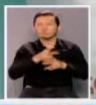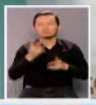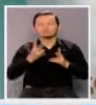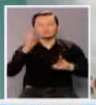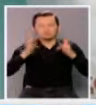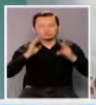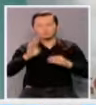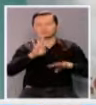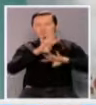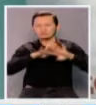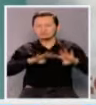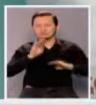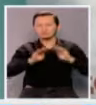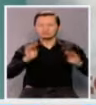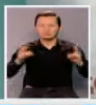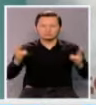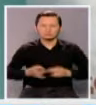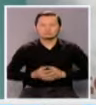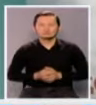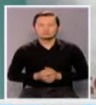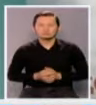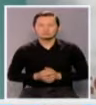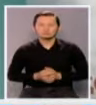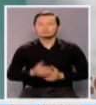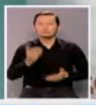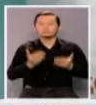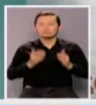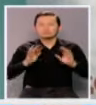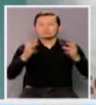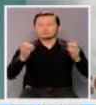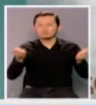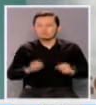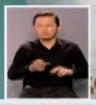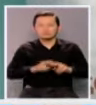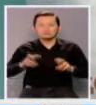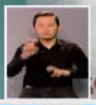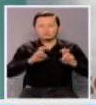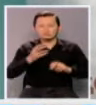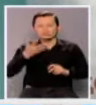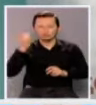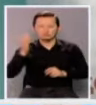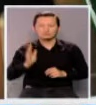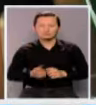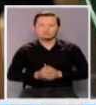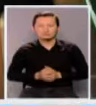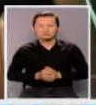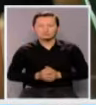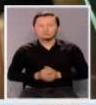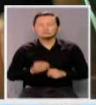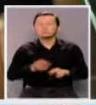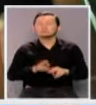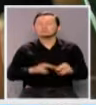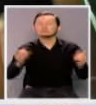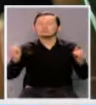ставили решетки на окнах, приобрели видеокамеры. Если произойдет кража, то и искать грабителей будет легче. На это